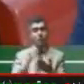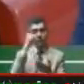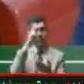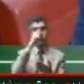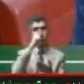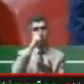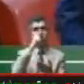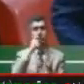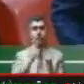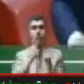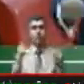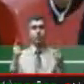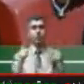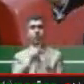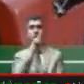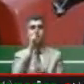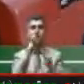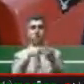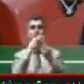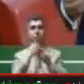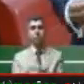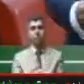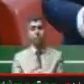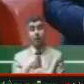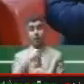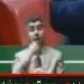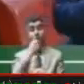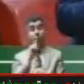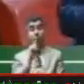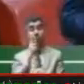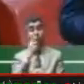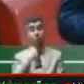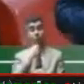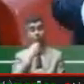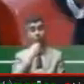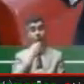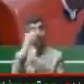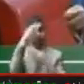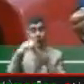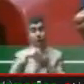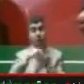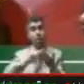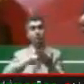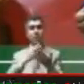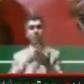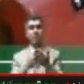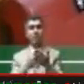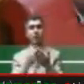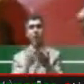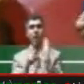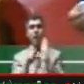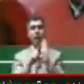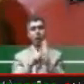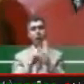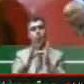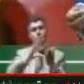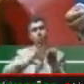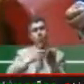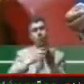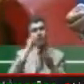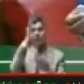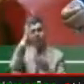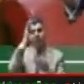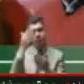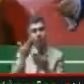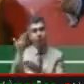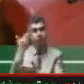المراد القيام بها. أولا سيد المستشار، المغرب يعيش انتقالا ديمقراطيا، تحولا